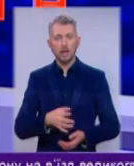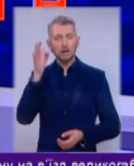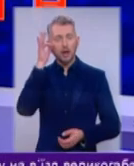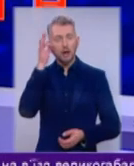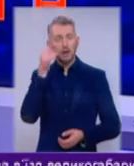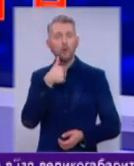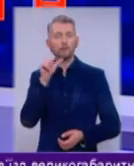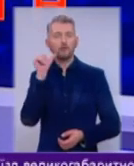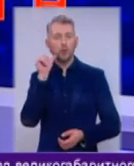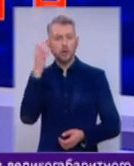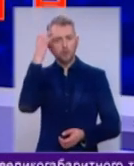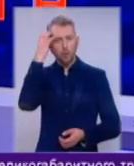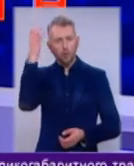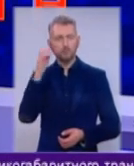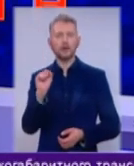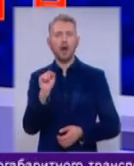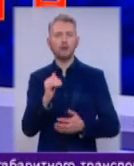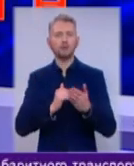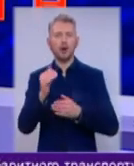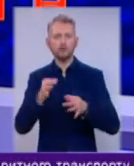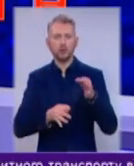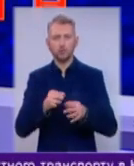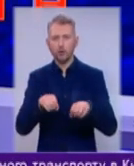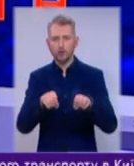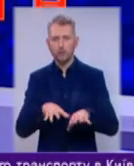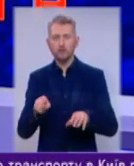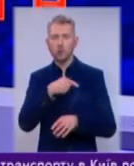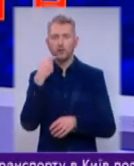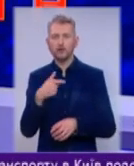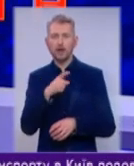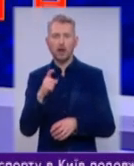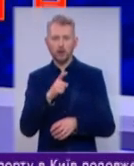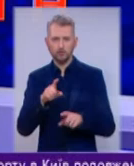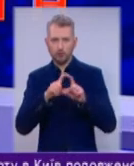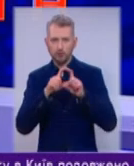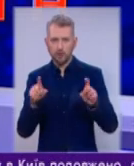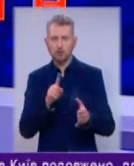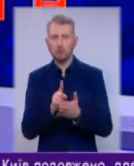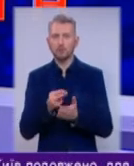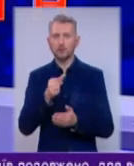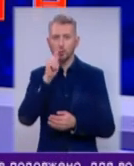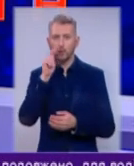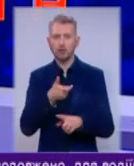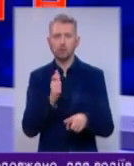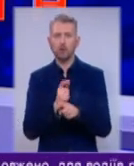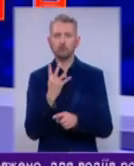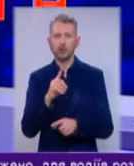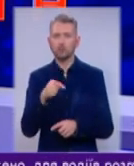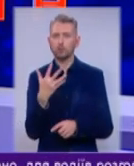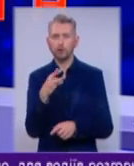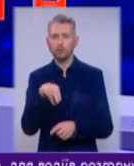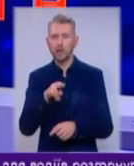Нагадаю, напередодні Стокгольмський арбітражний суд постановив, що російський газовий монополіст має сплатити Україні понад 4,5